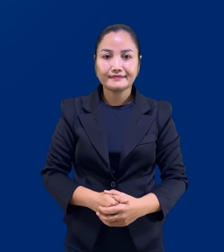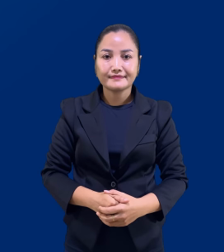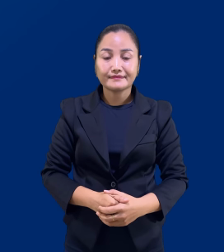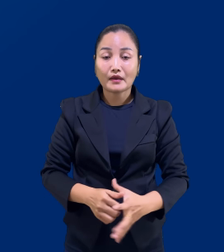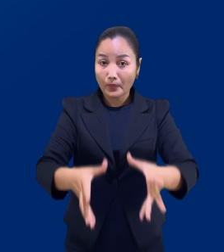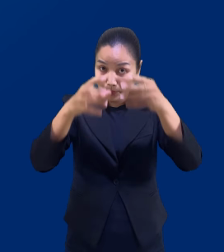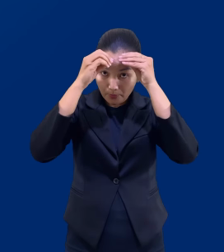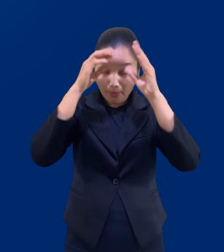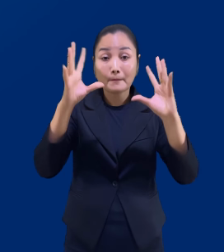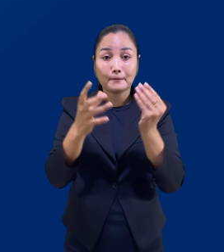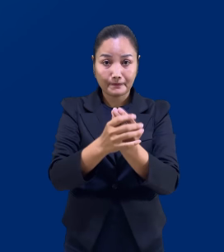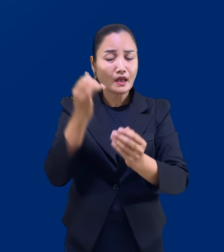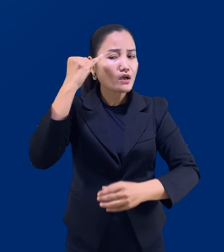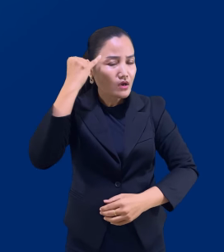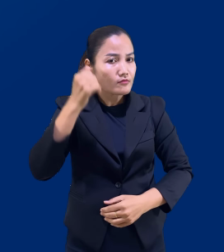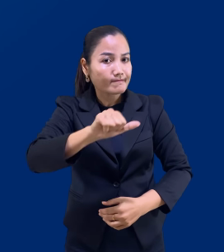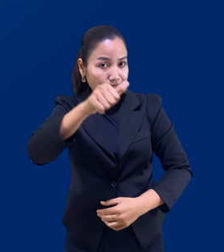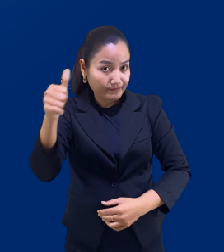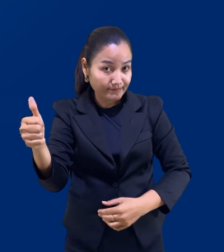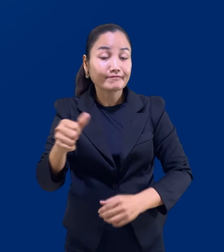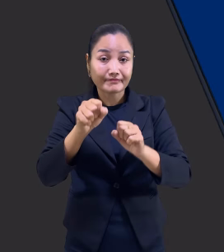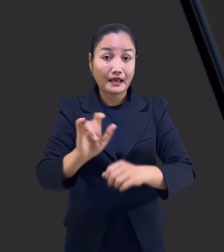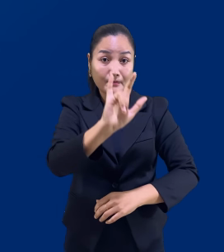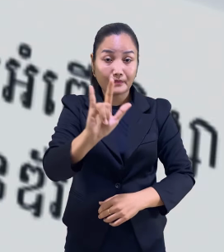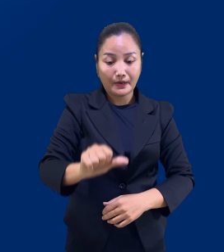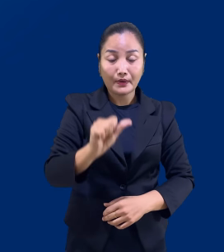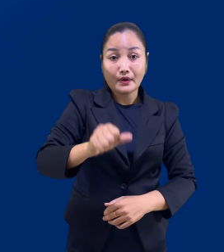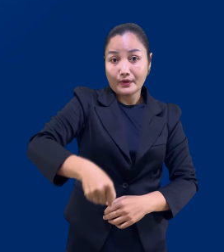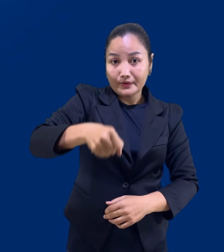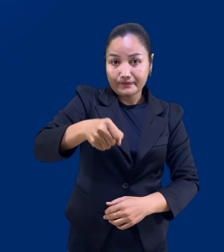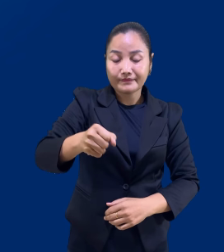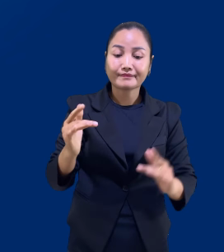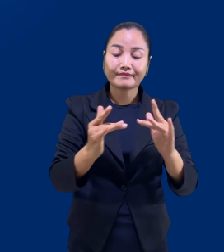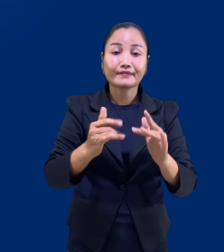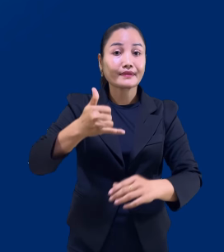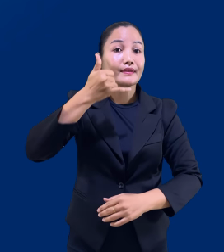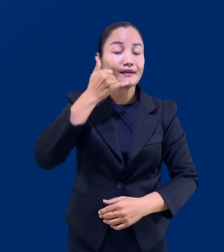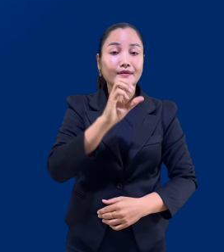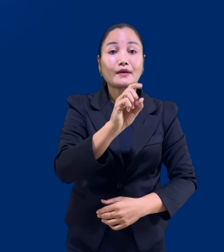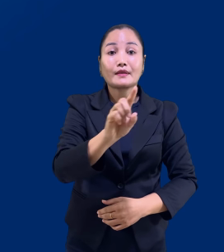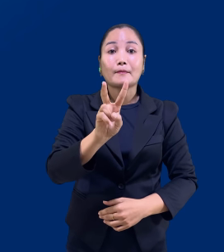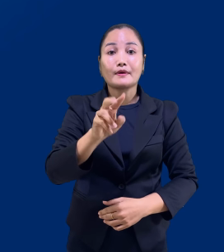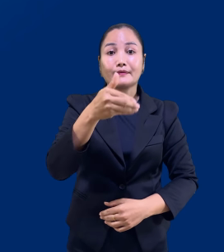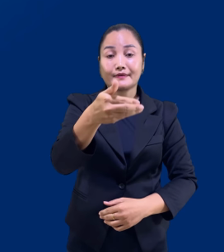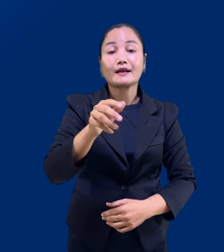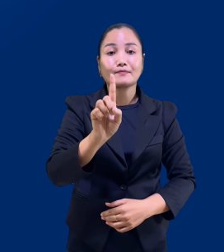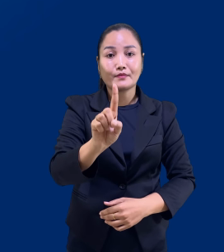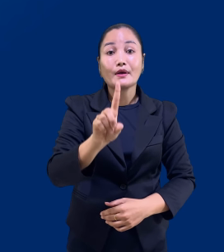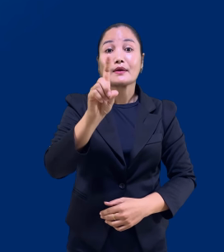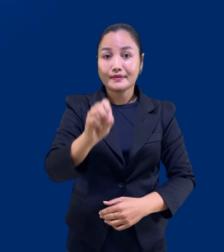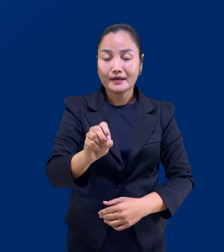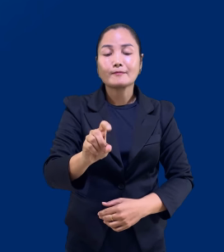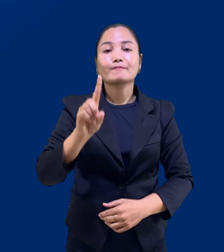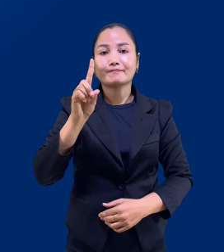GBV Safe App ដោយឥតគិតថ្លៃឥឡូវនេះរាល់ព័ត៌មាននិងចម្ងល់ផ្សេងៗតាក់ទងការប្រើប្រាស់ App